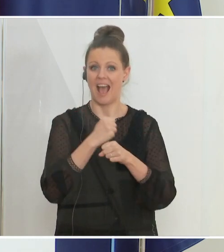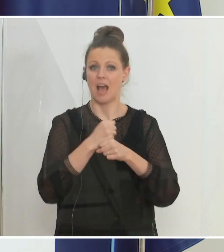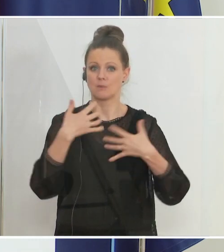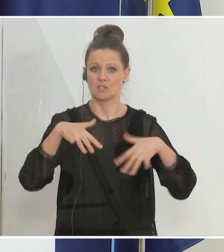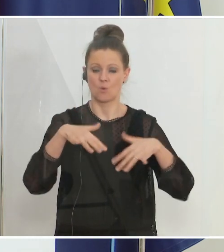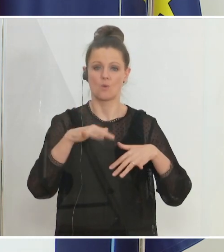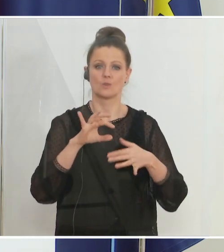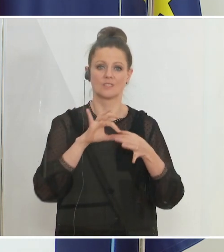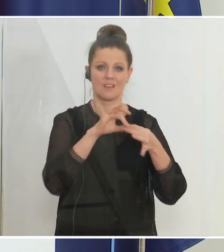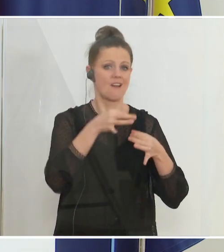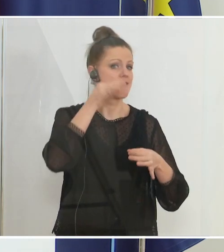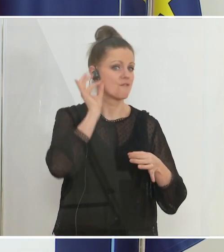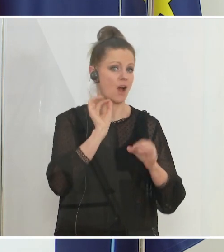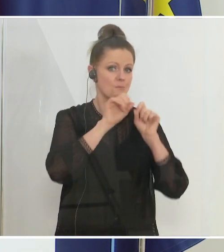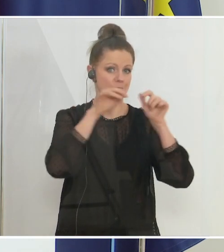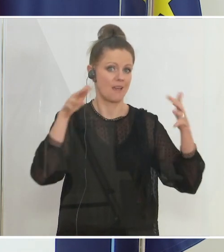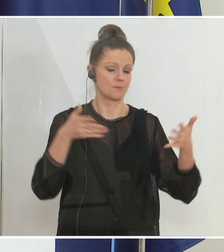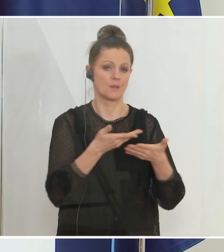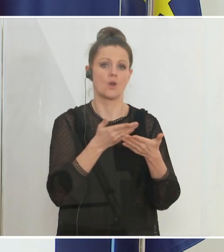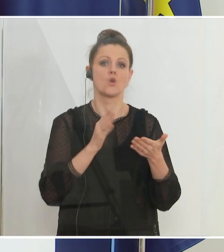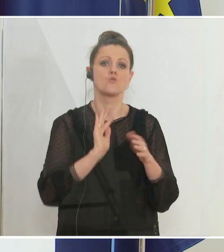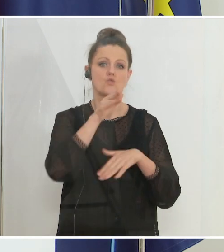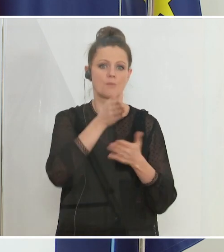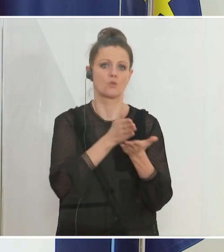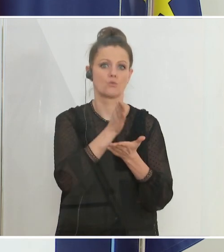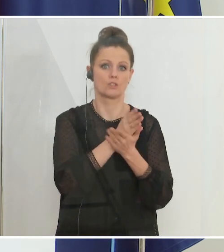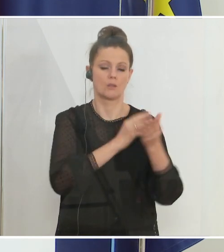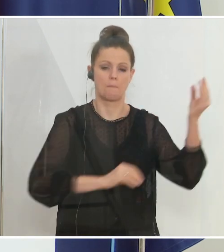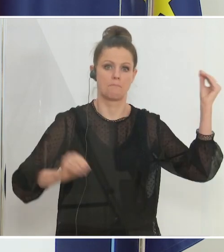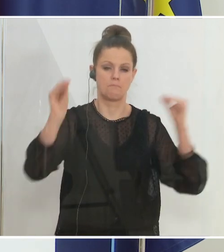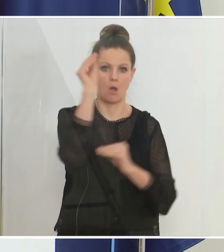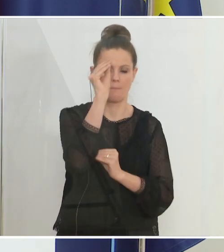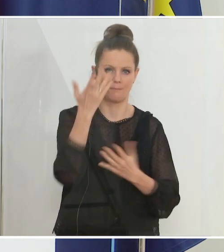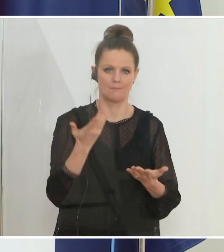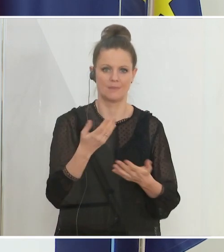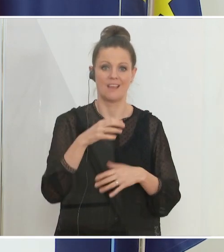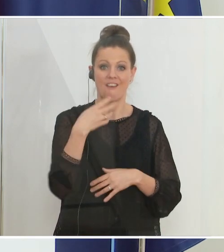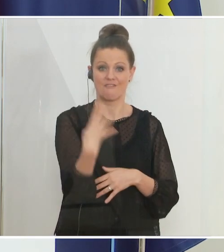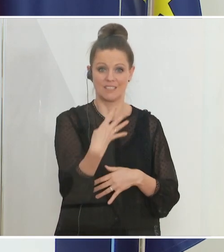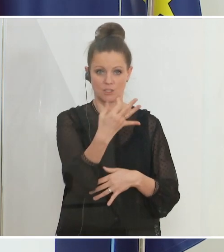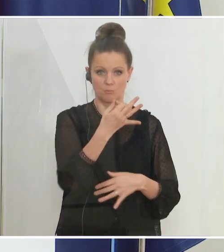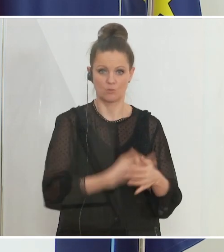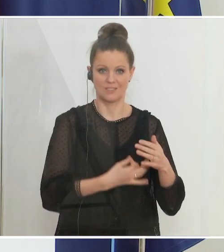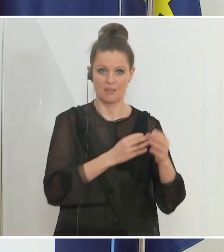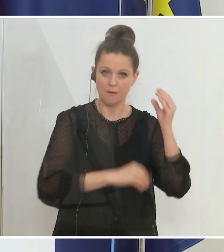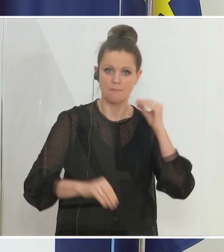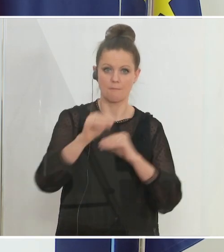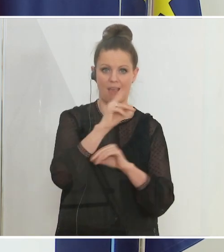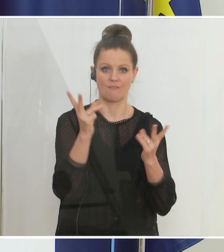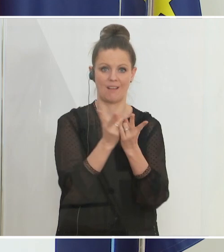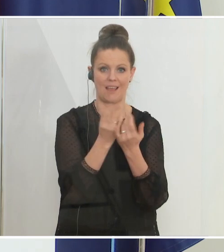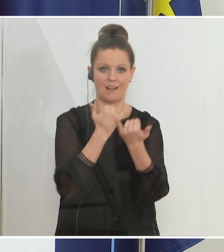von Frauen in der Pandemie überdurchschnittlich angestiegen, um ungefähr 40% im Vergleich zum